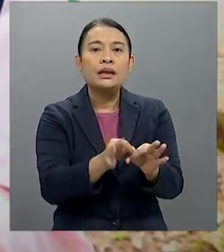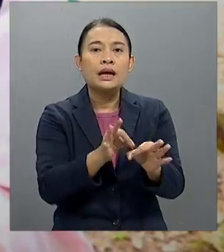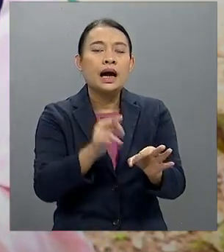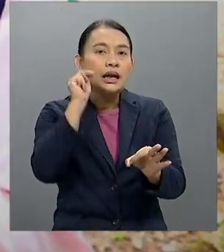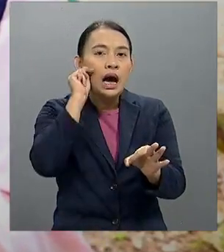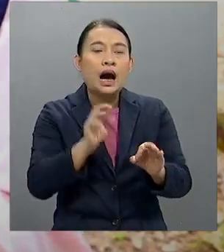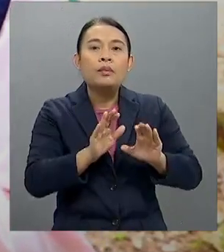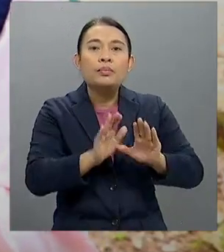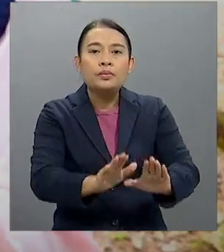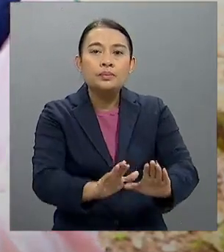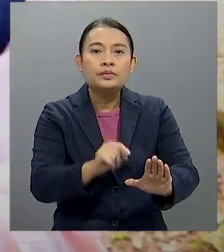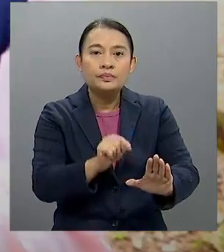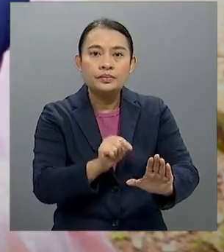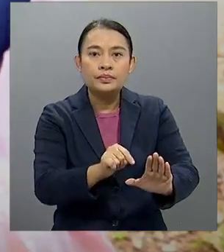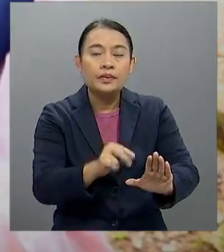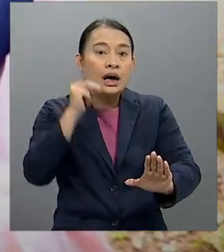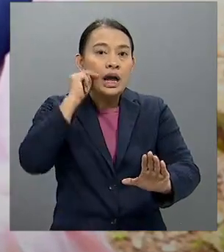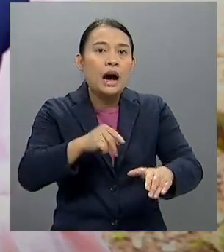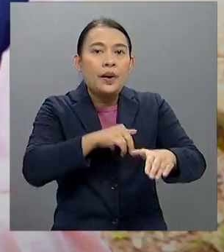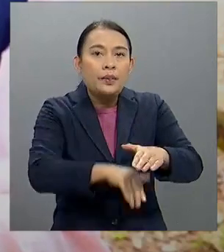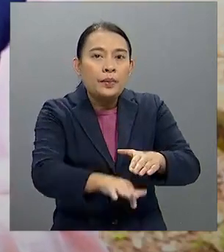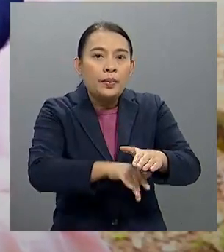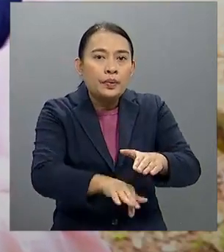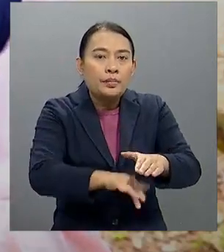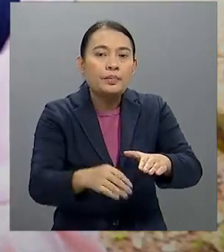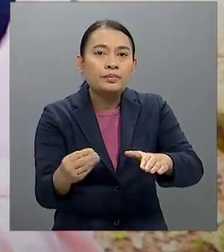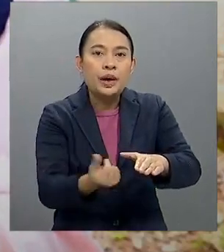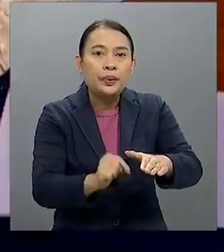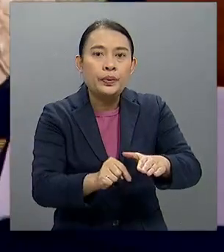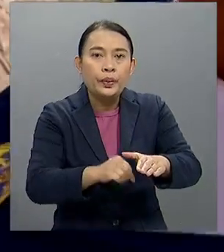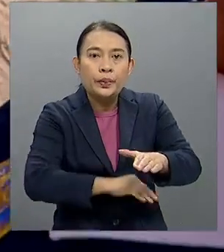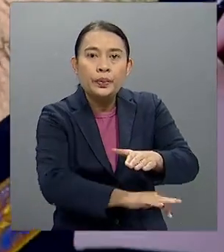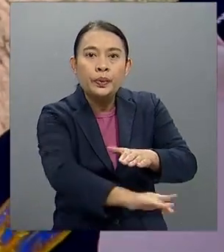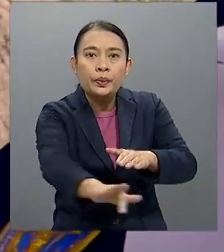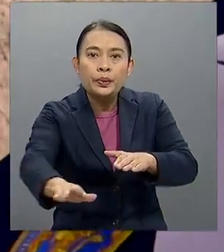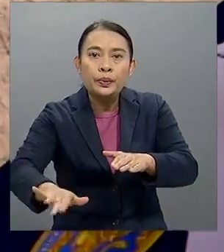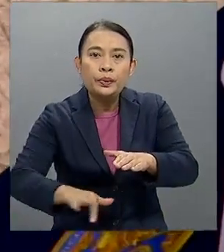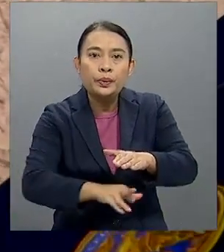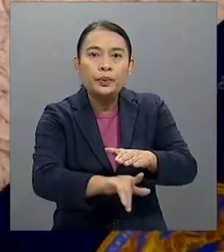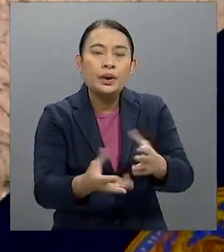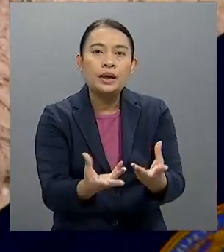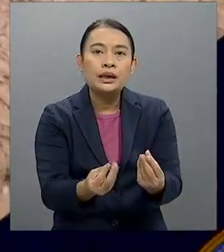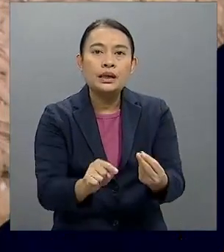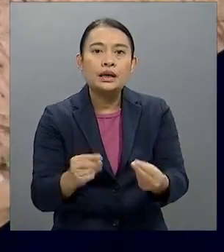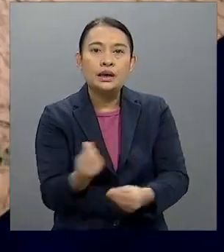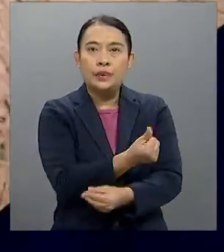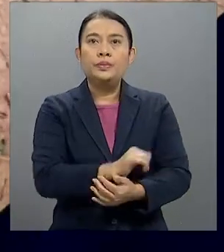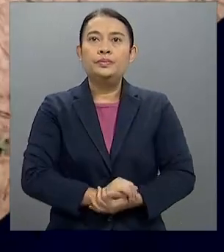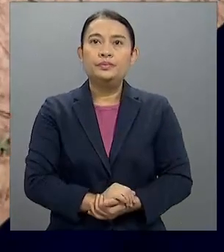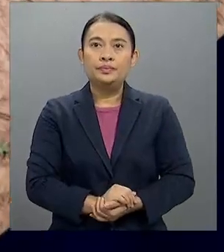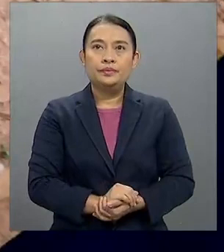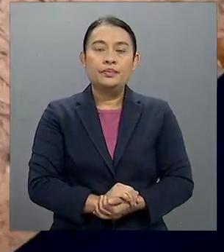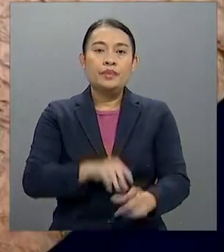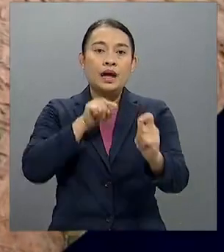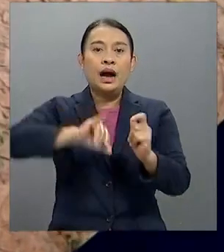ผลก็คือน้ำจะไหลลงได้อย่างรวดเร็วมากขึ้นและกระจายไปสู่ชั้นใต้ดินได้เร็วขึ้น โดยในพื้นที่ของอำเภอจอมบึง